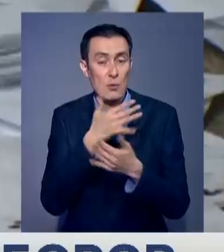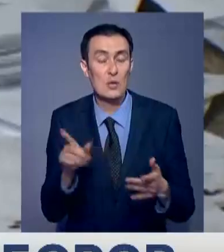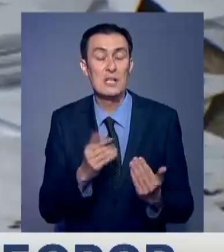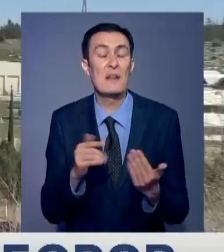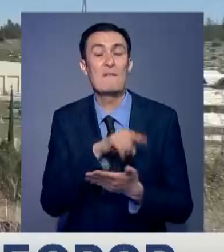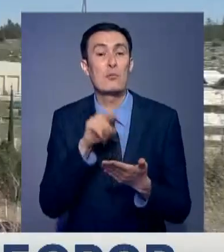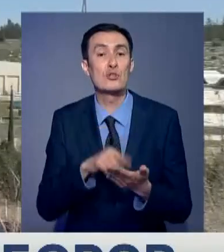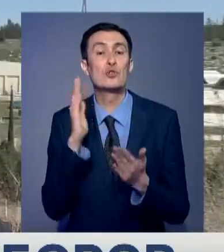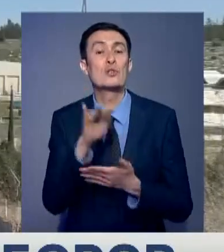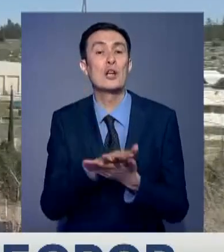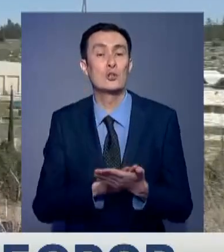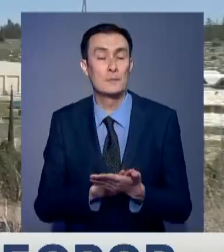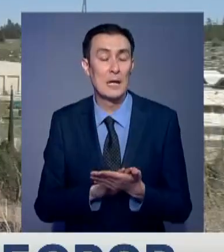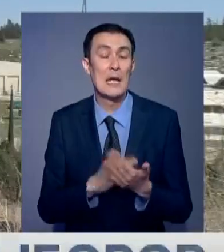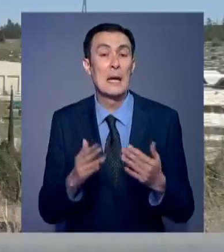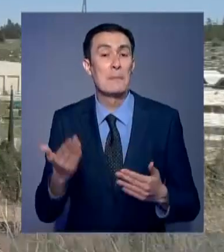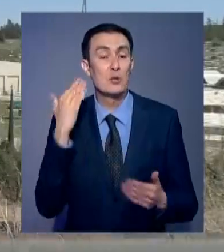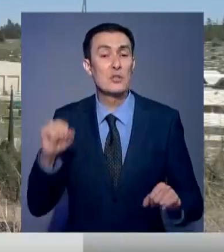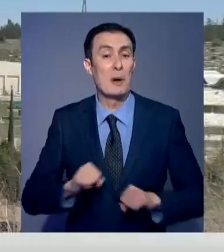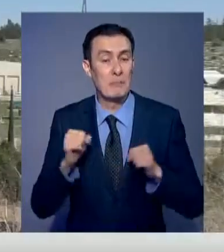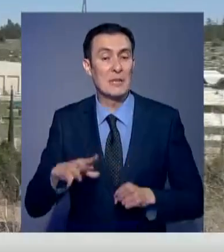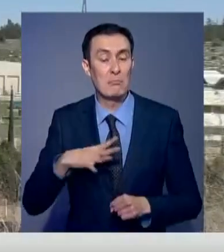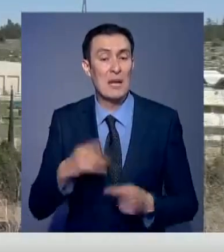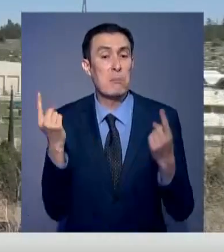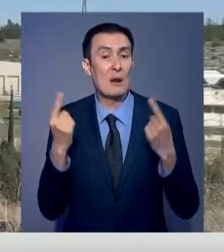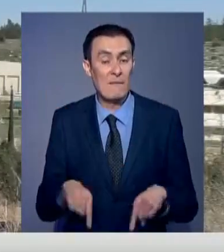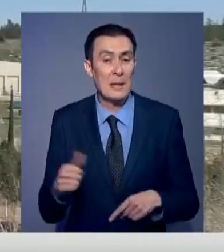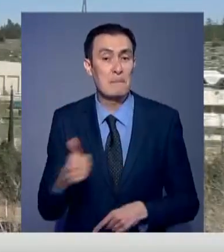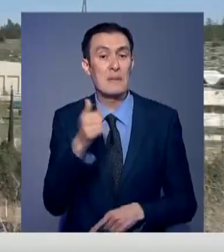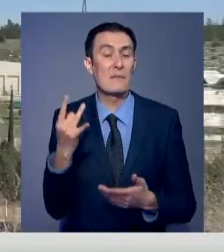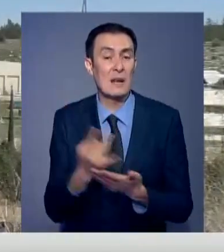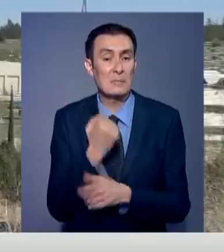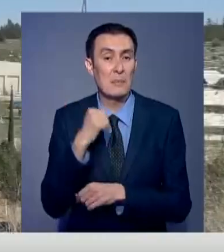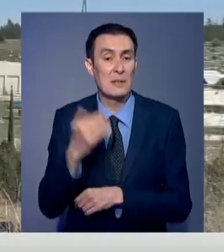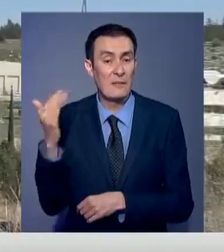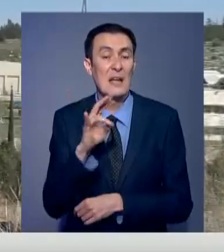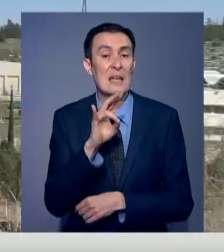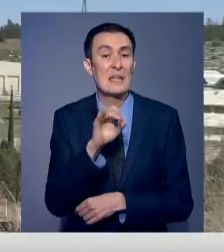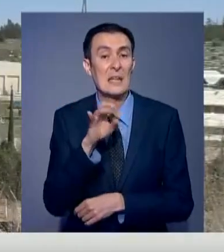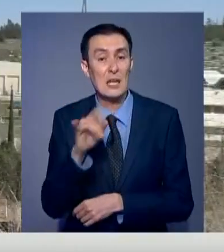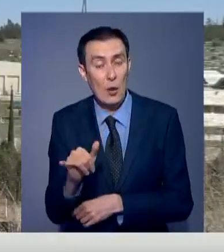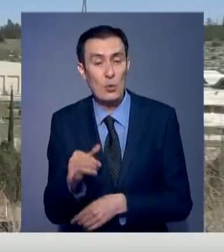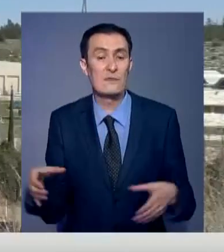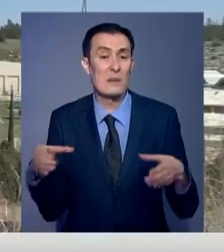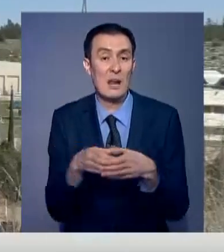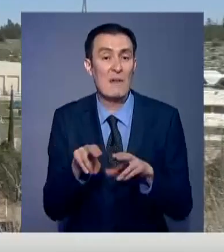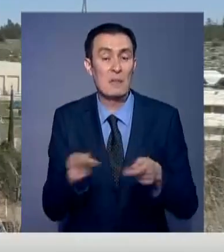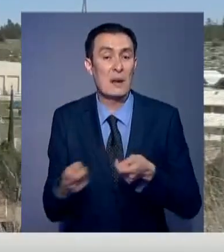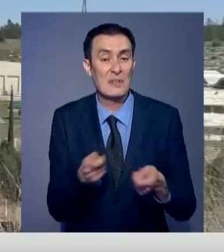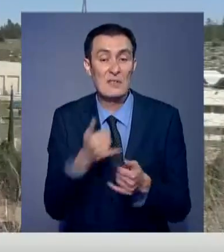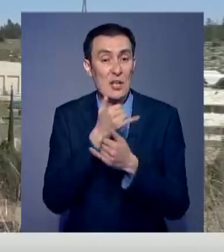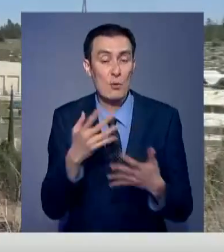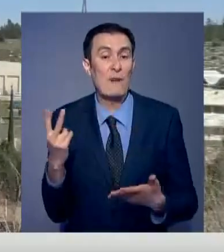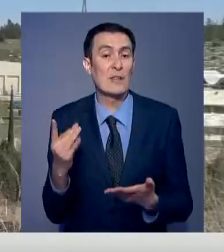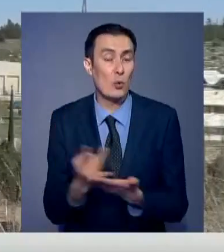что дальше? Две предыдущие попытки закончились провалом. Первый раз победил Бенямин Нетаньяху, но сформировать правительство не смог.